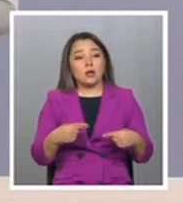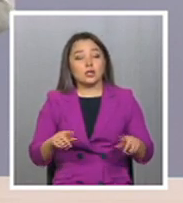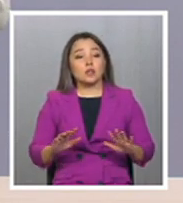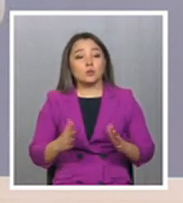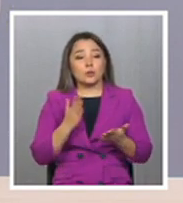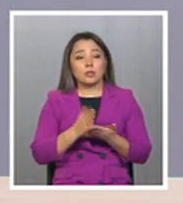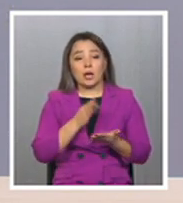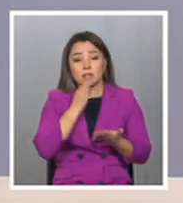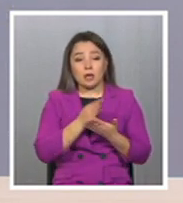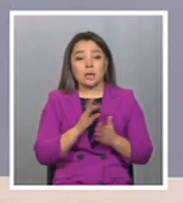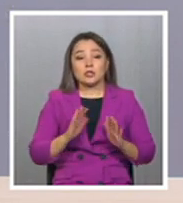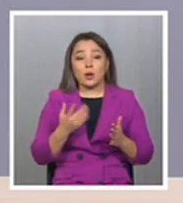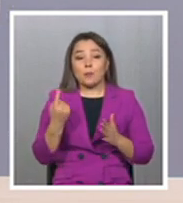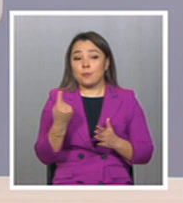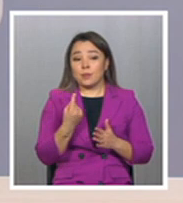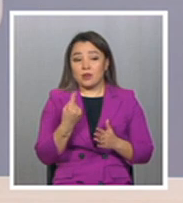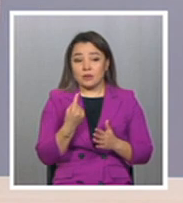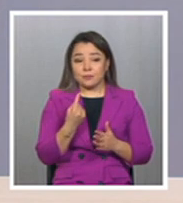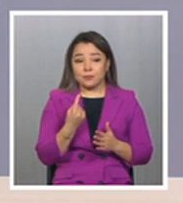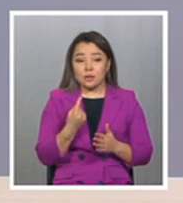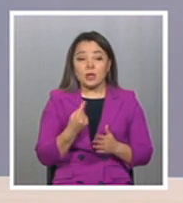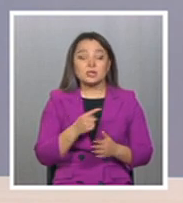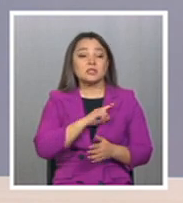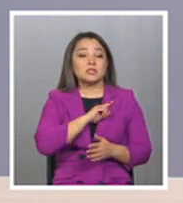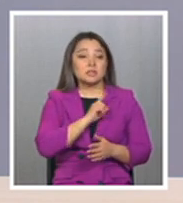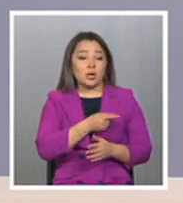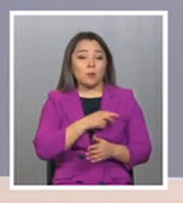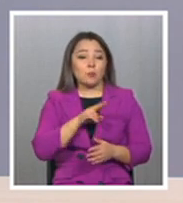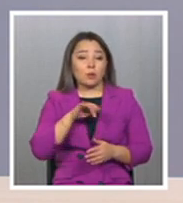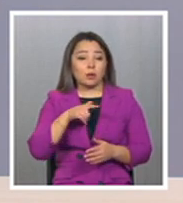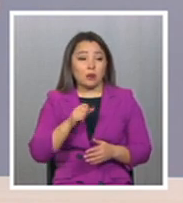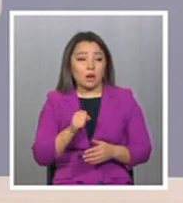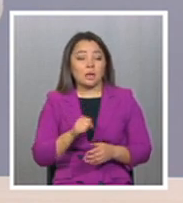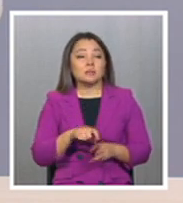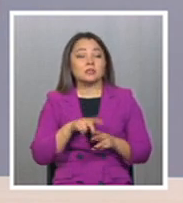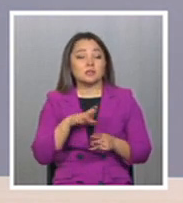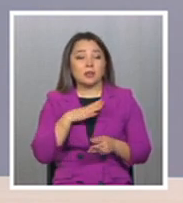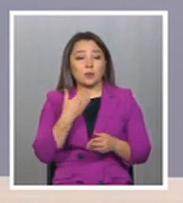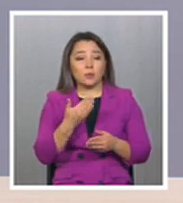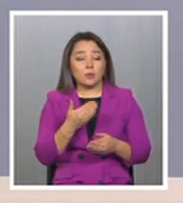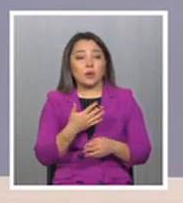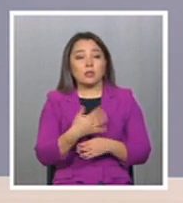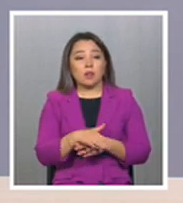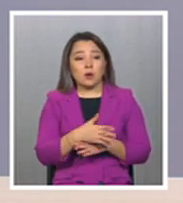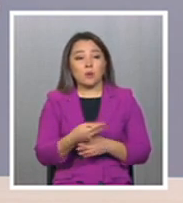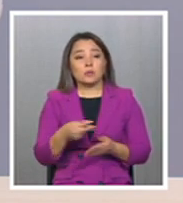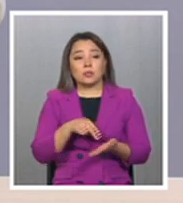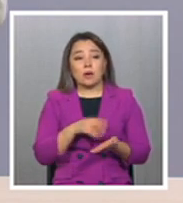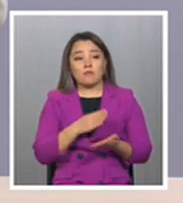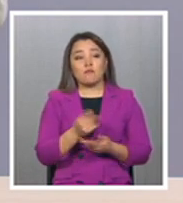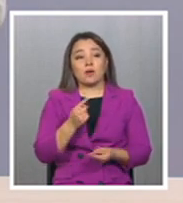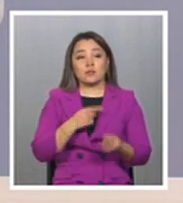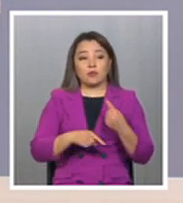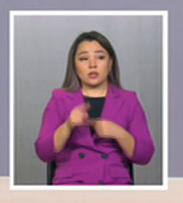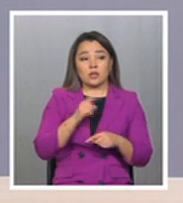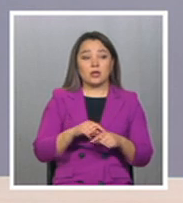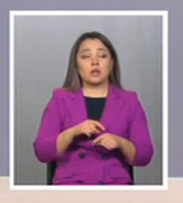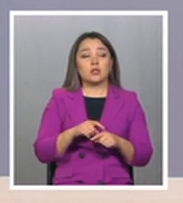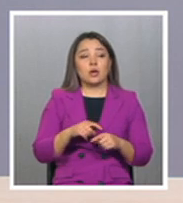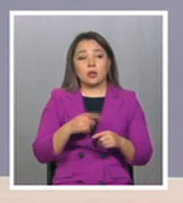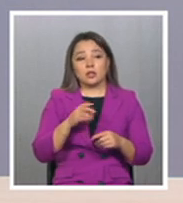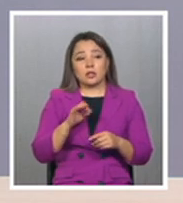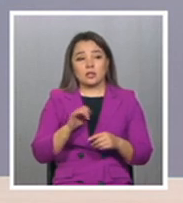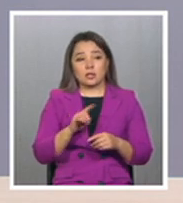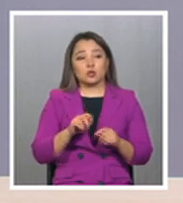ситуациях? Ситуация первая. Сильная пурга застала вас на улице при возвращении домой из школы.